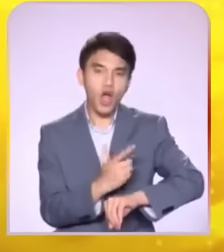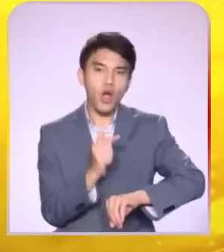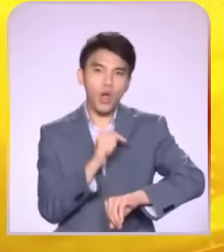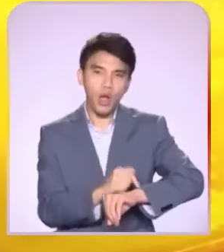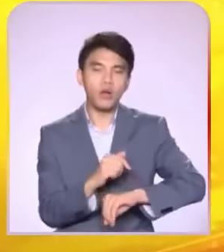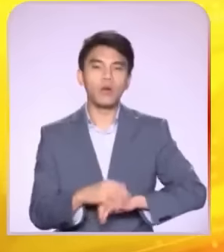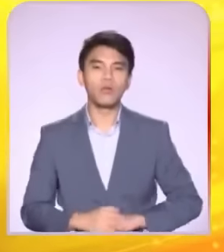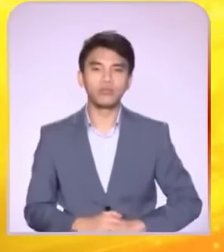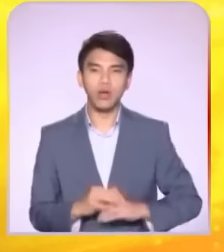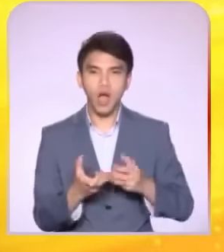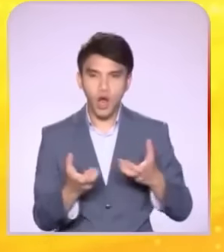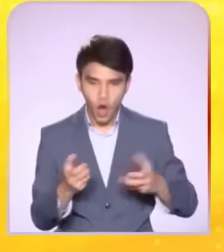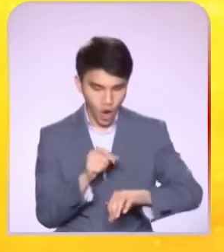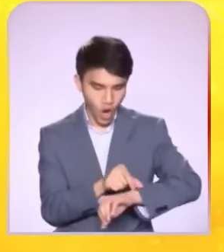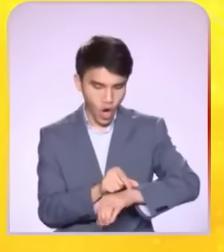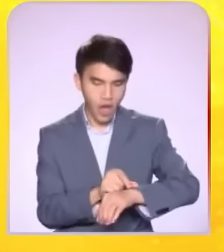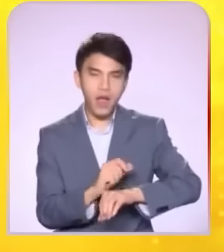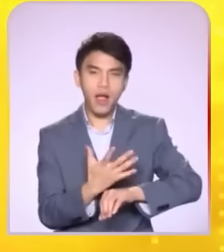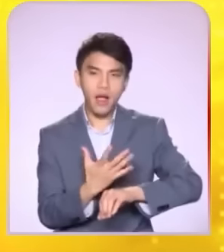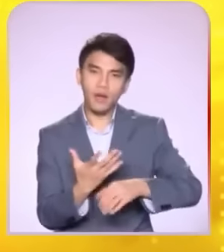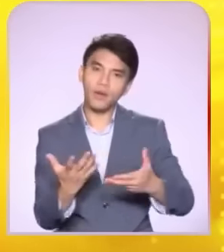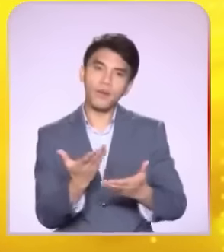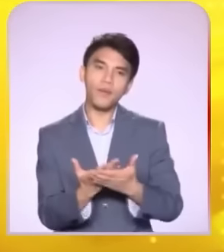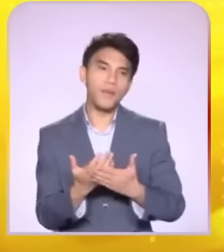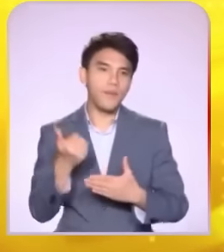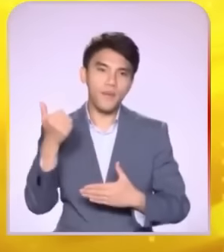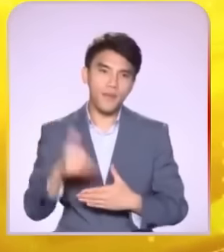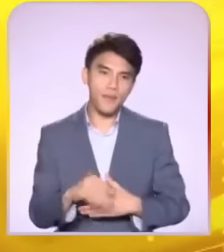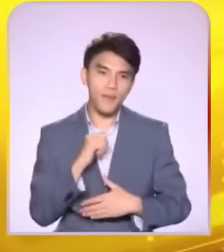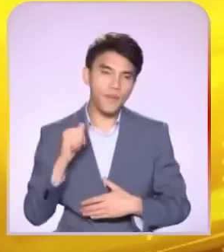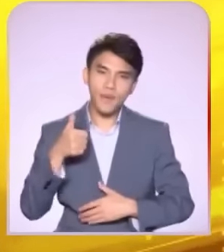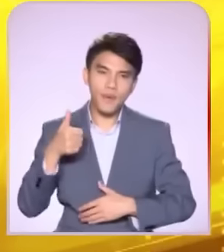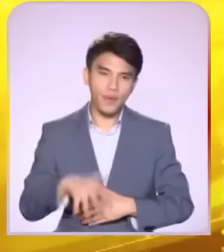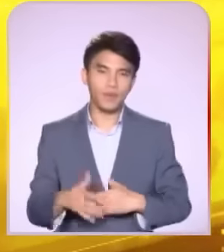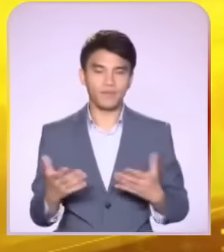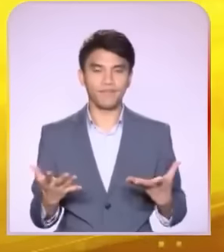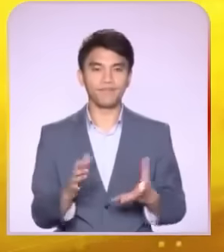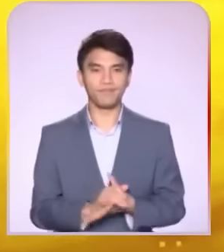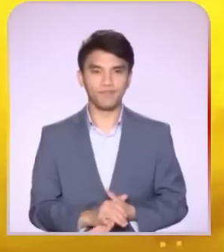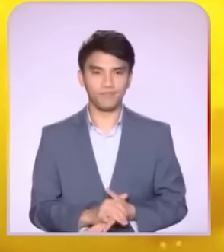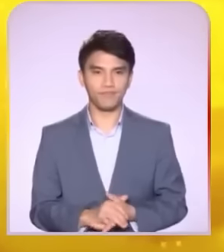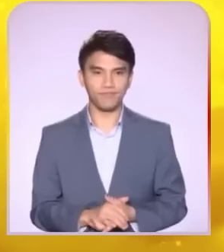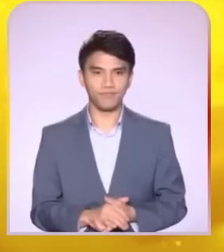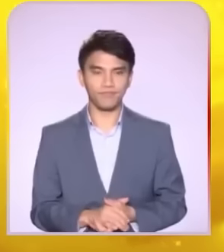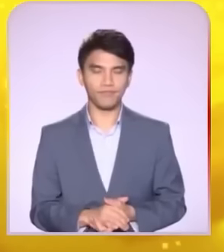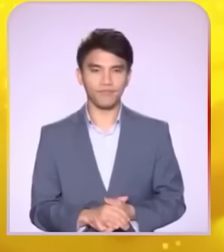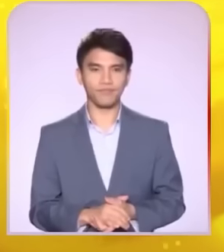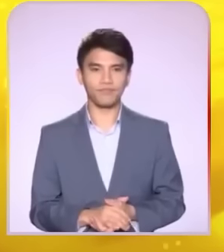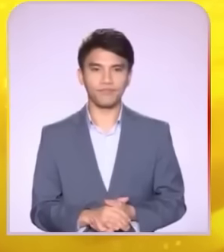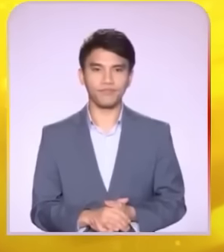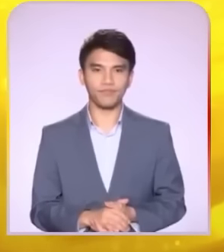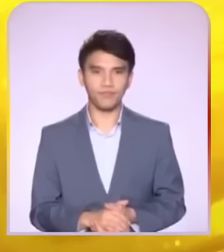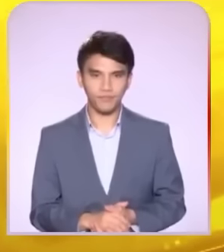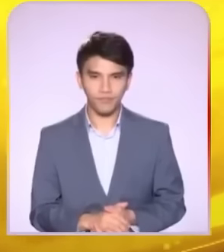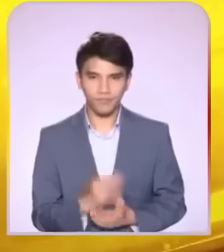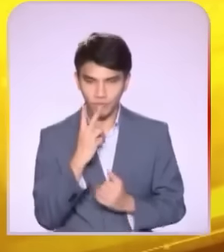ค่าตอนนั้นไงถ้าของหลักไม่มา ไม่ได้ มันก็อย่างอื่นอย่างที่บอกของแถมเขาอาจจะ ไม่สามารถตีเป็นมูลค่าได้นึกออก